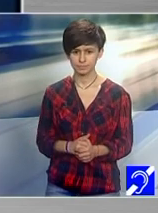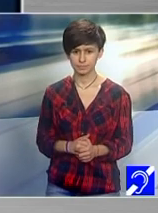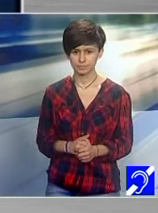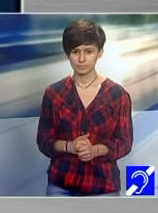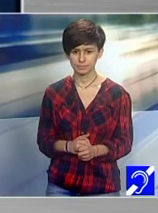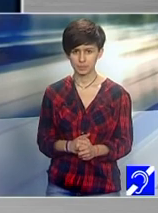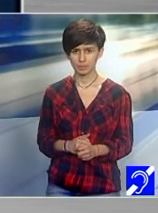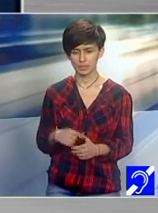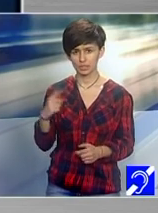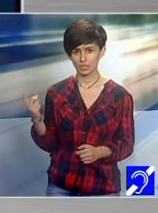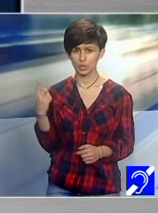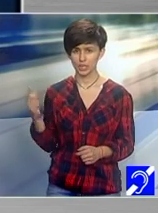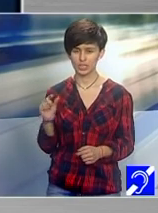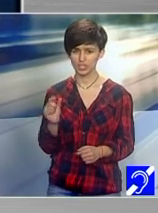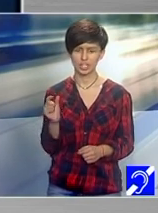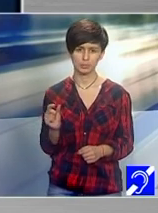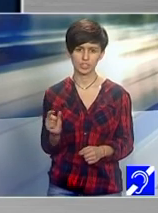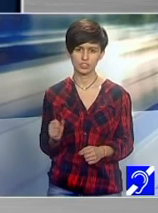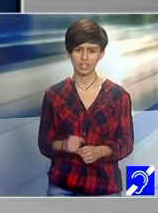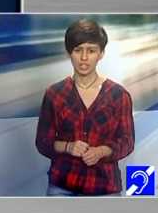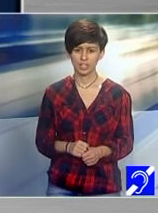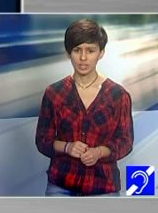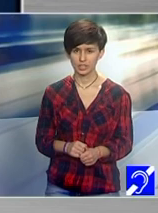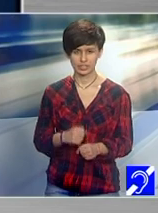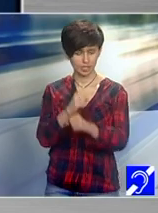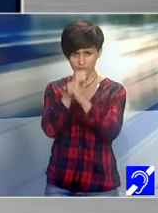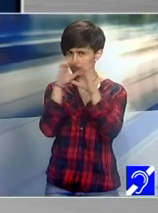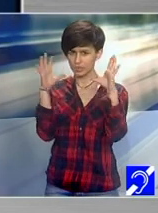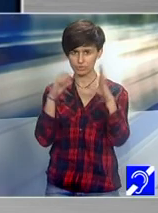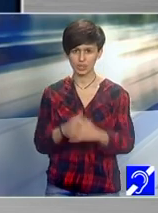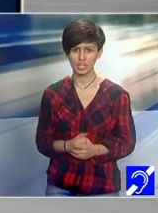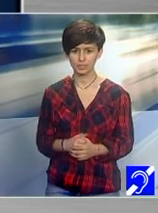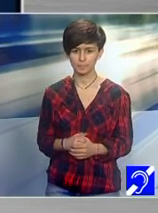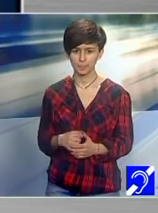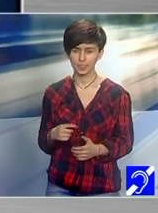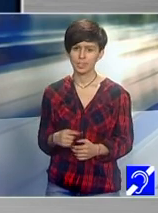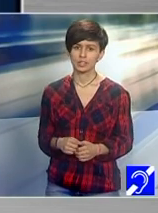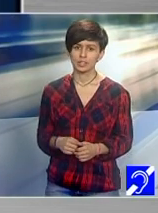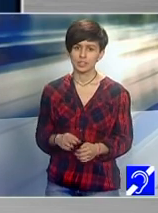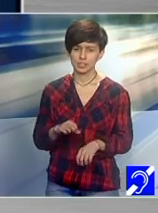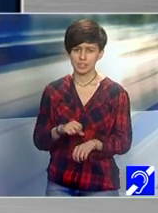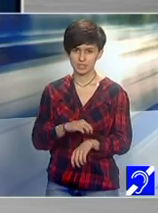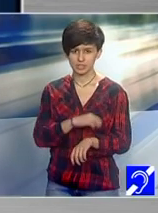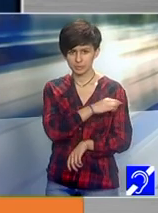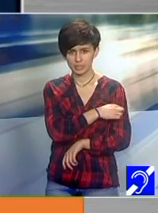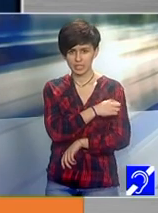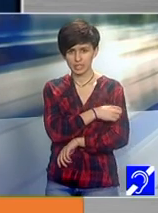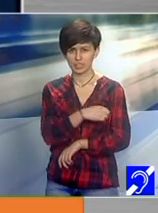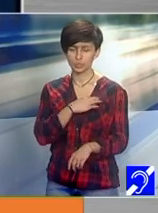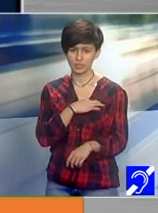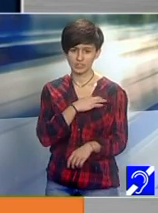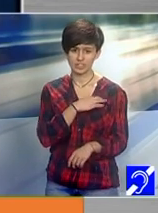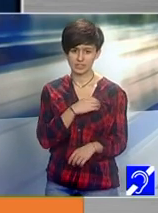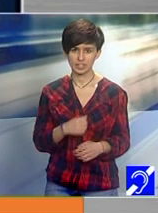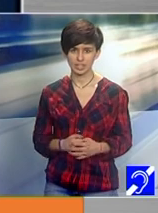ceva de necrezut. Realitatea este mult mai cruntă. Noi stăm foarte bine, avem clinici universitare, dacă nu găsești un medic aici, îl găsești peste